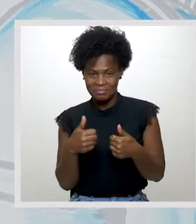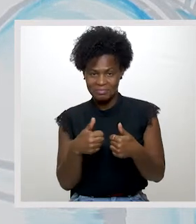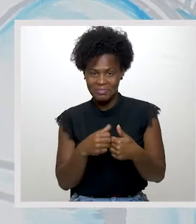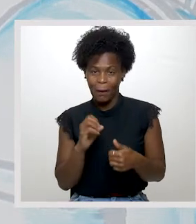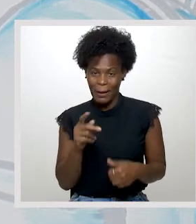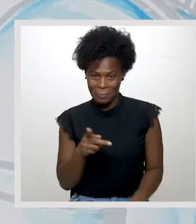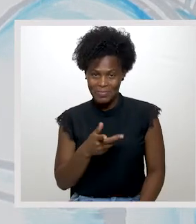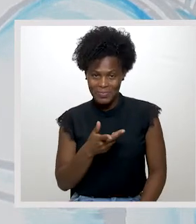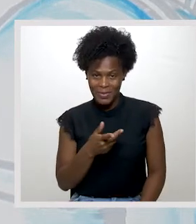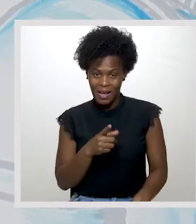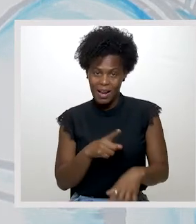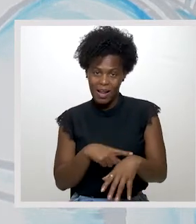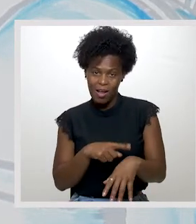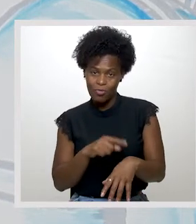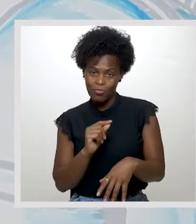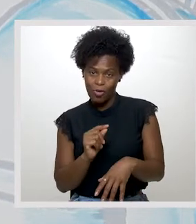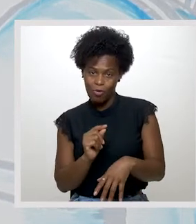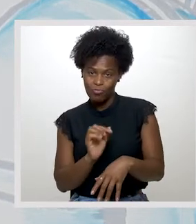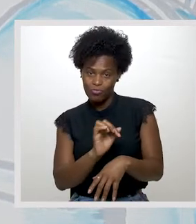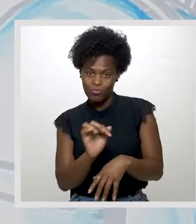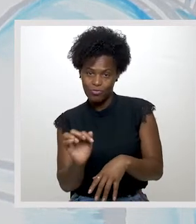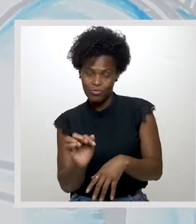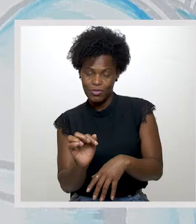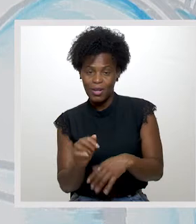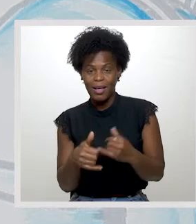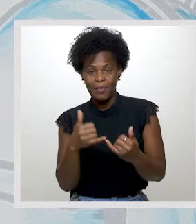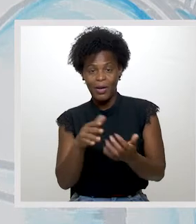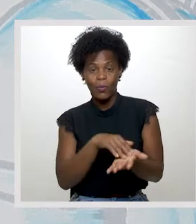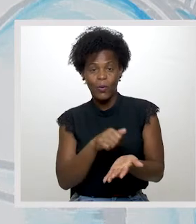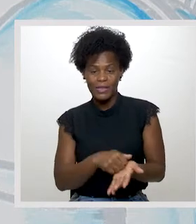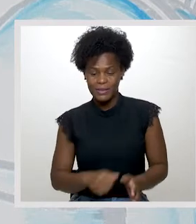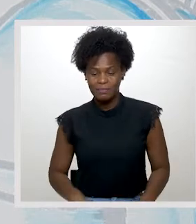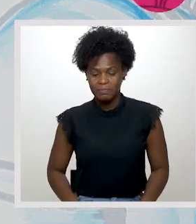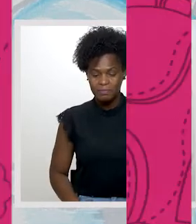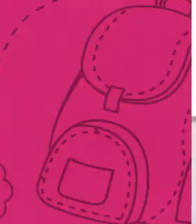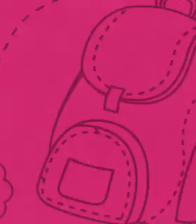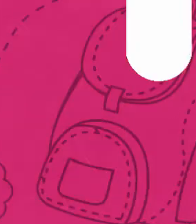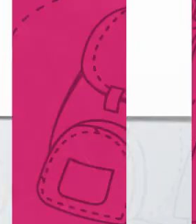D'accord? Je vous laisse un peu de temps et après on corrige.